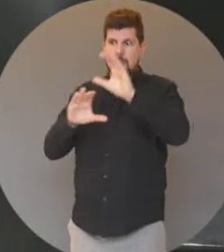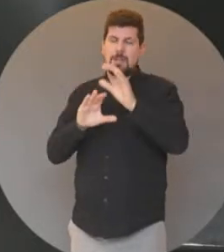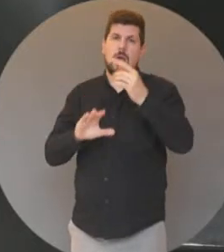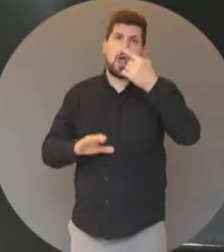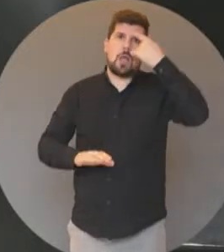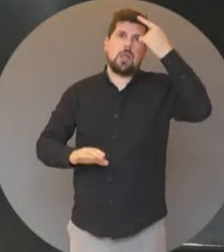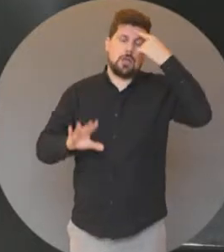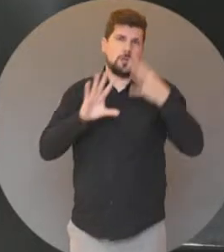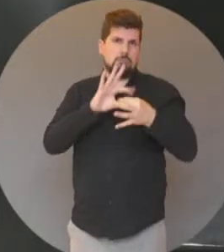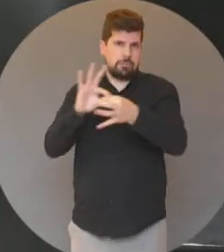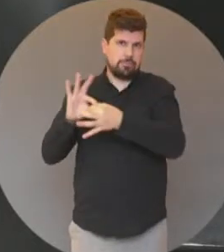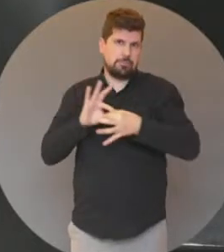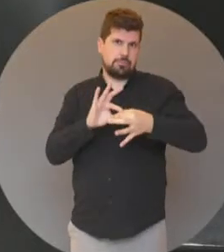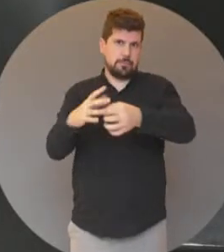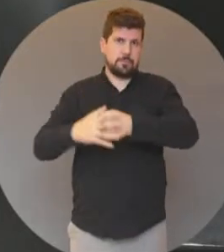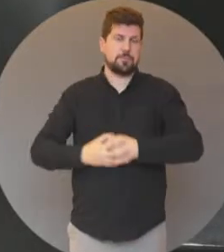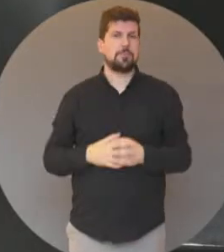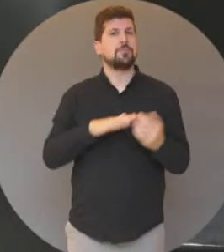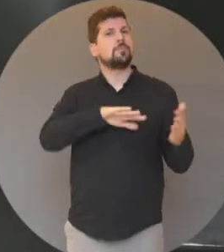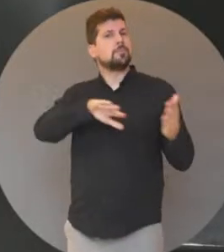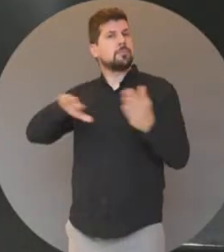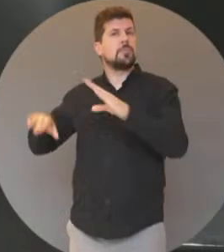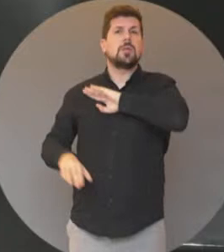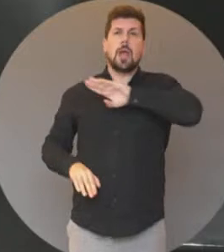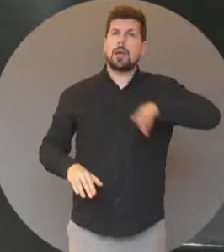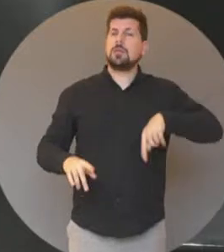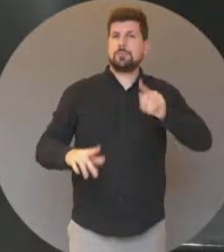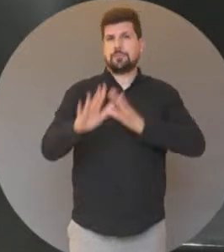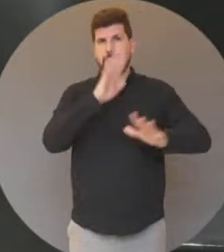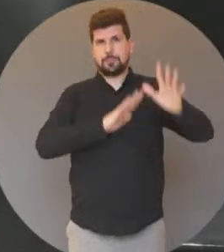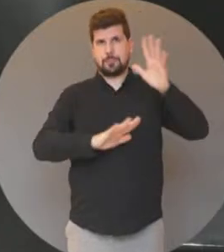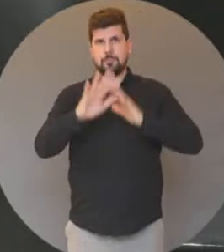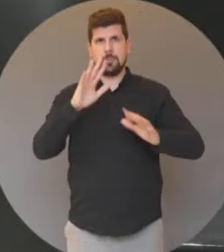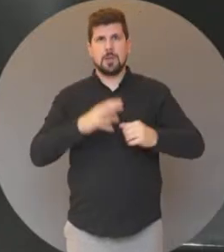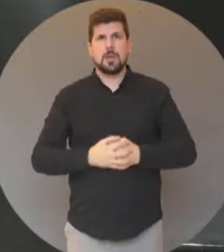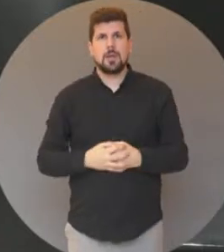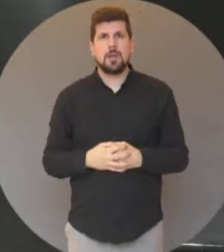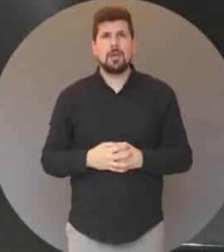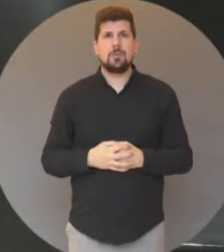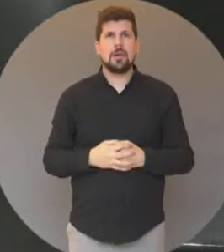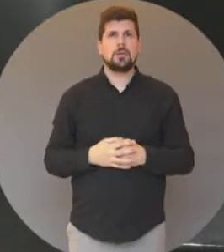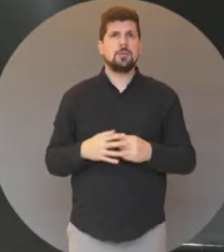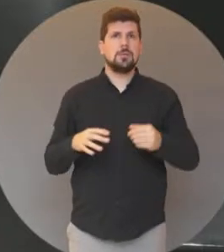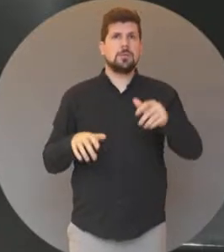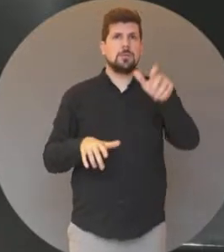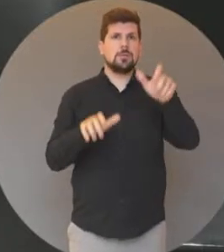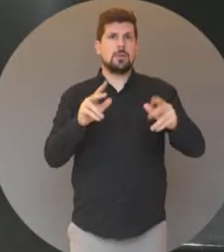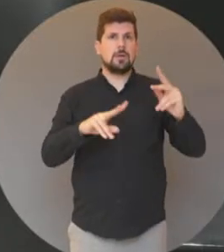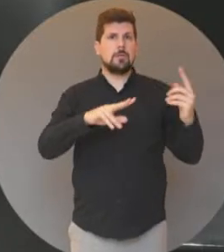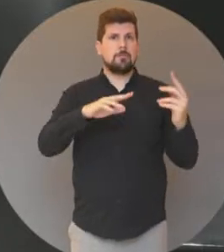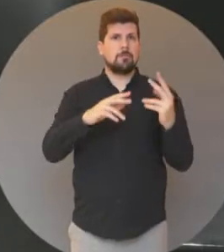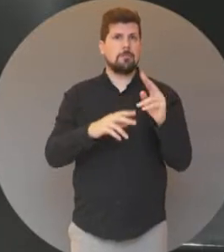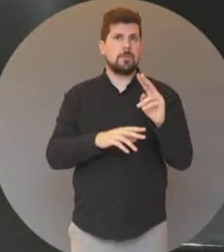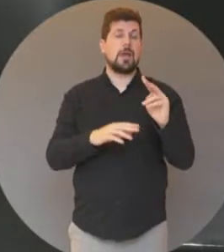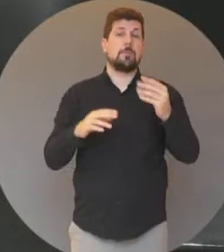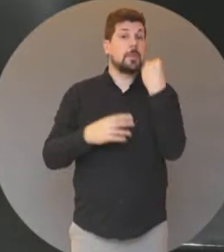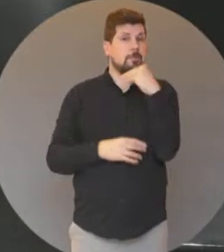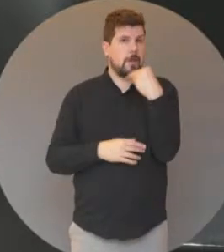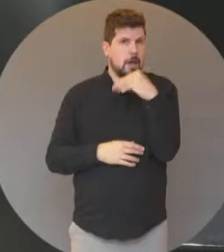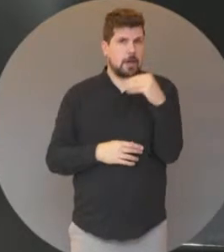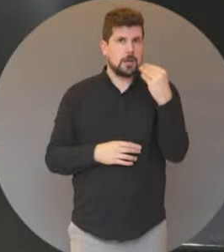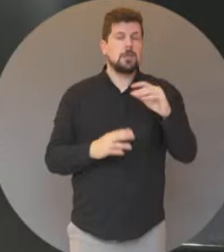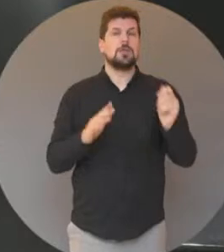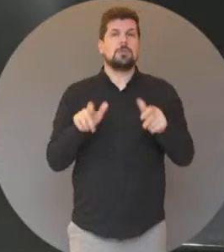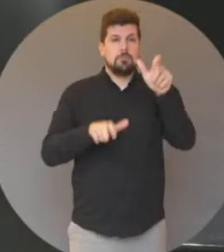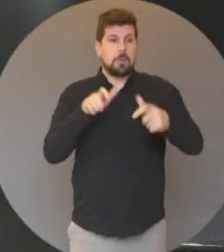les autres dernière chose que vous avez évoquée c'est l'allé vert et notamment les publics qu'on ne voit pas dans les conférences des financeurs on